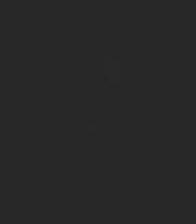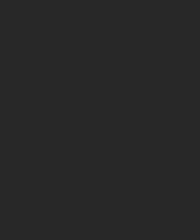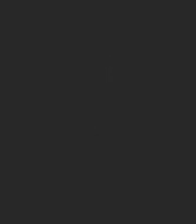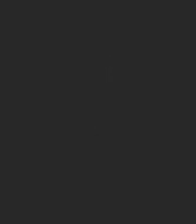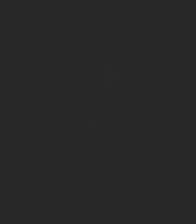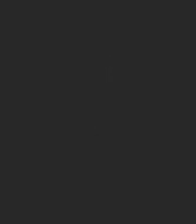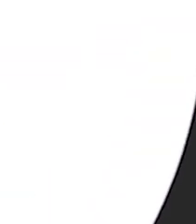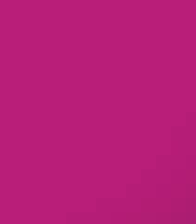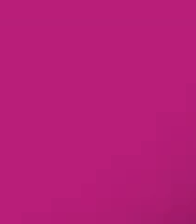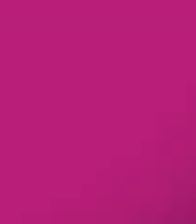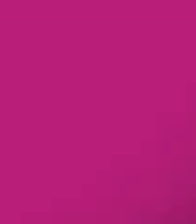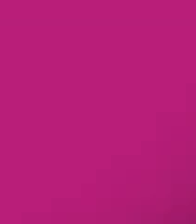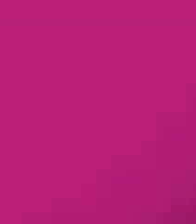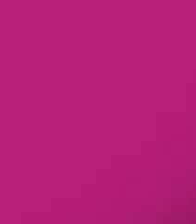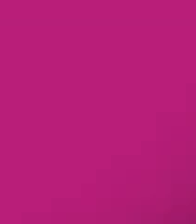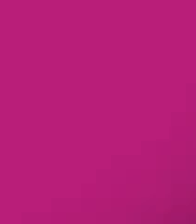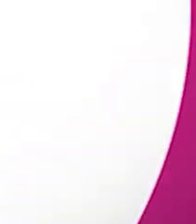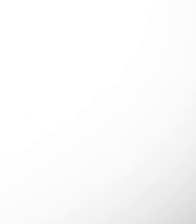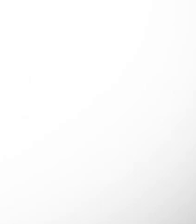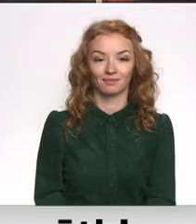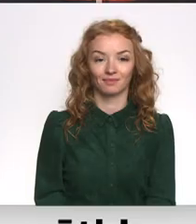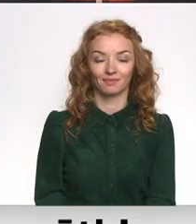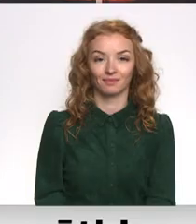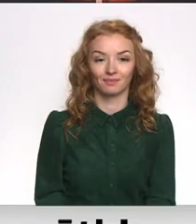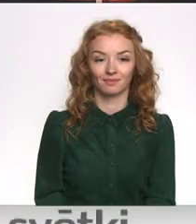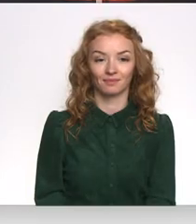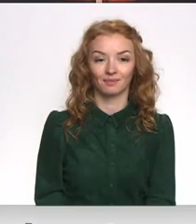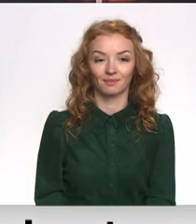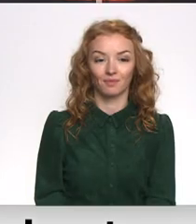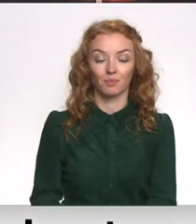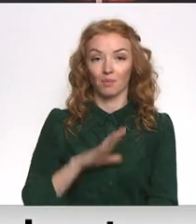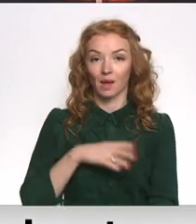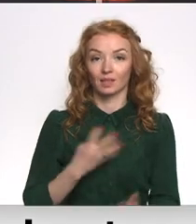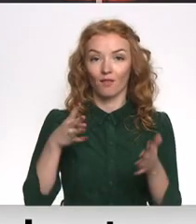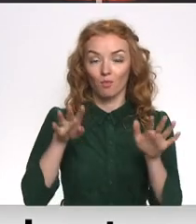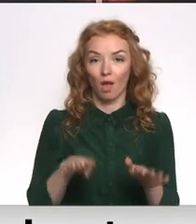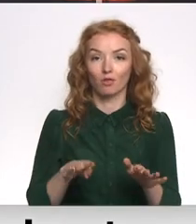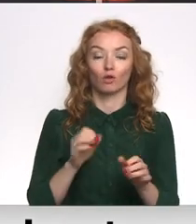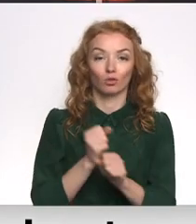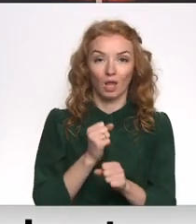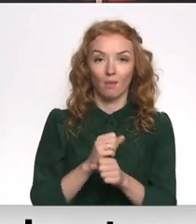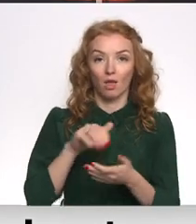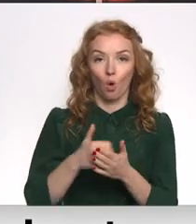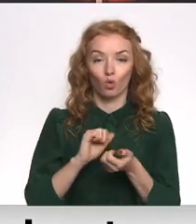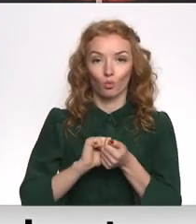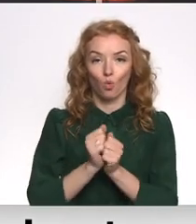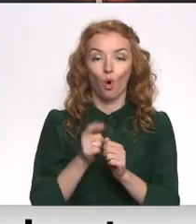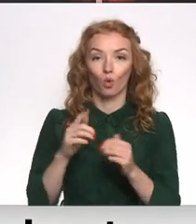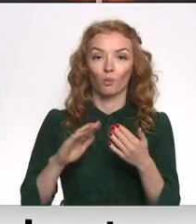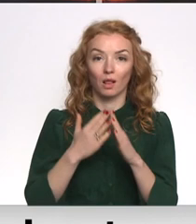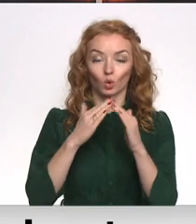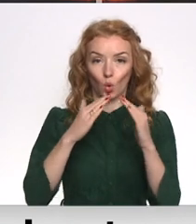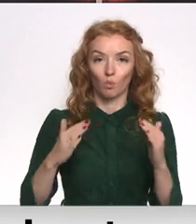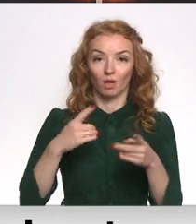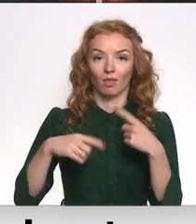Re, viss ēters ir te! Bet pēc 9 mēnešu darba Jaunmoku pils jumts atguvis